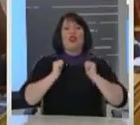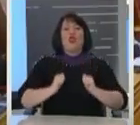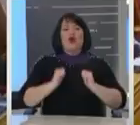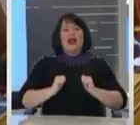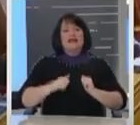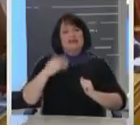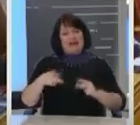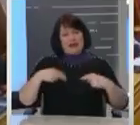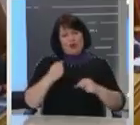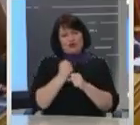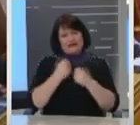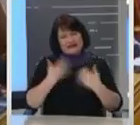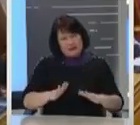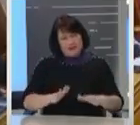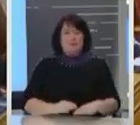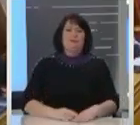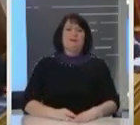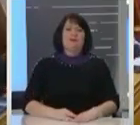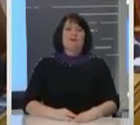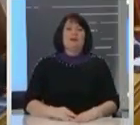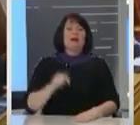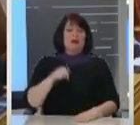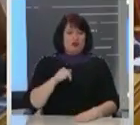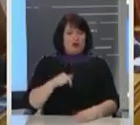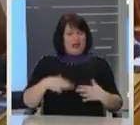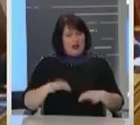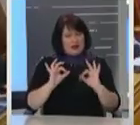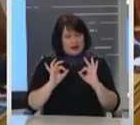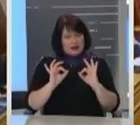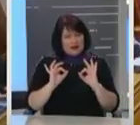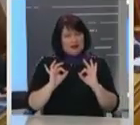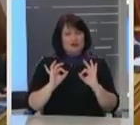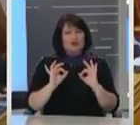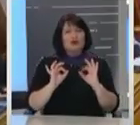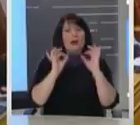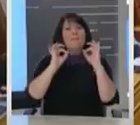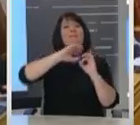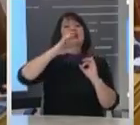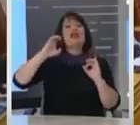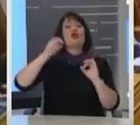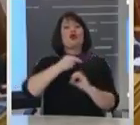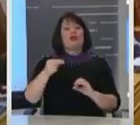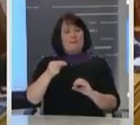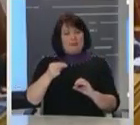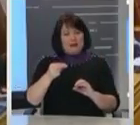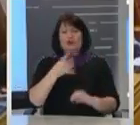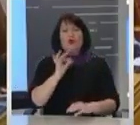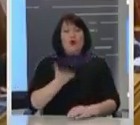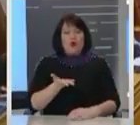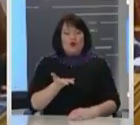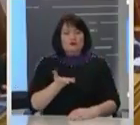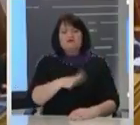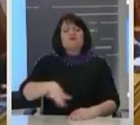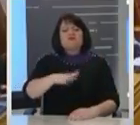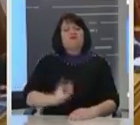Θα μου επιτρέψετε και εμένα, κύριοι συνάδελφοι, να ξεκινήσω με το μακεδονικό, γιατί υπάρχει η